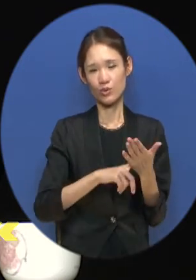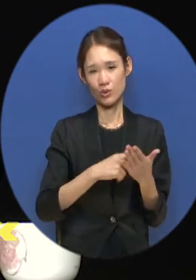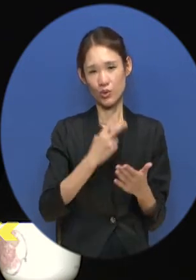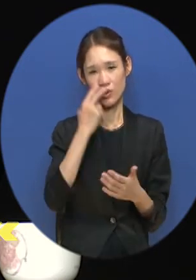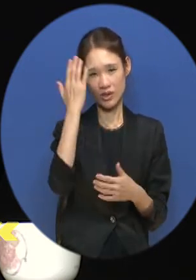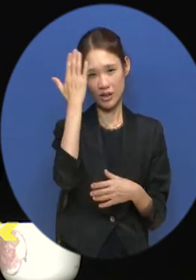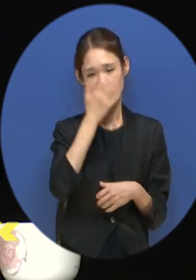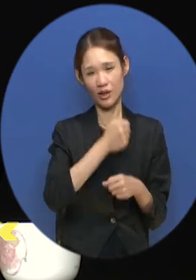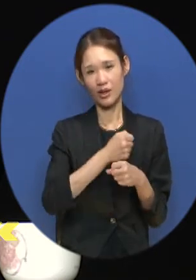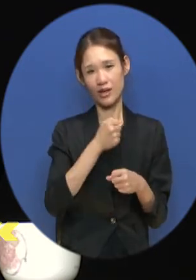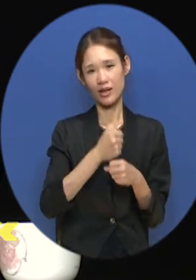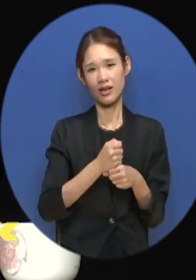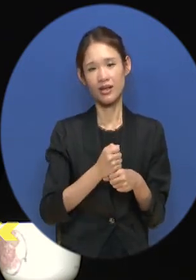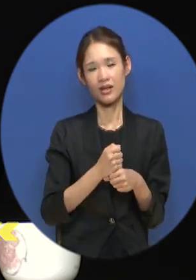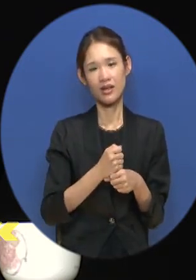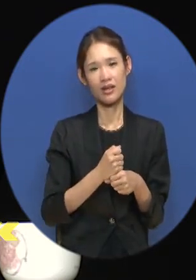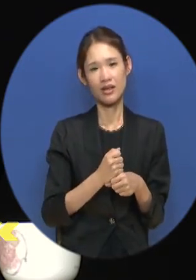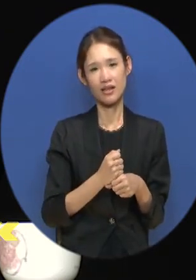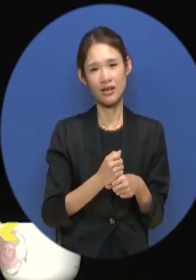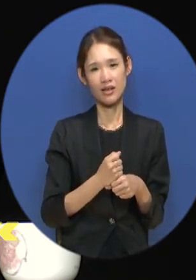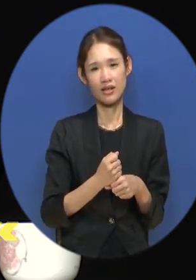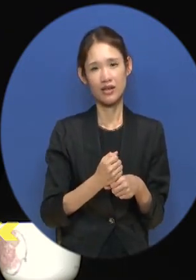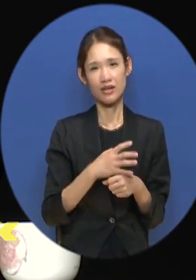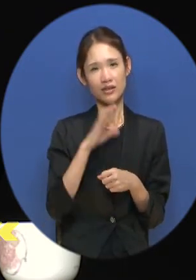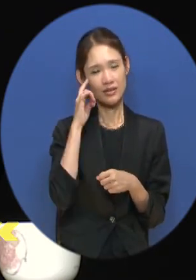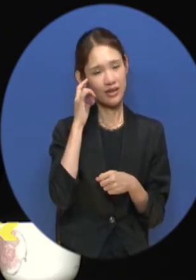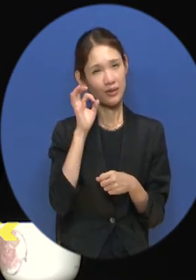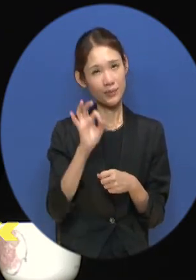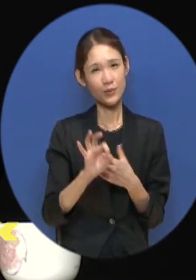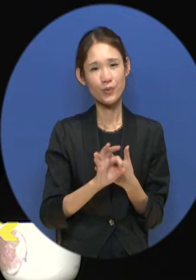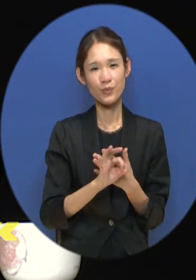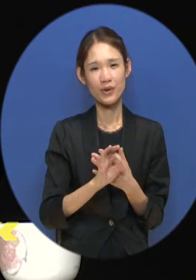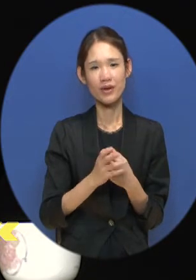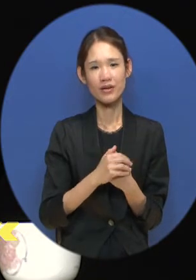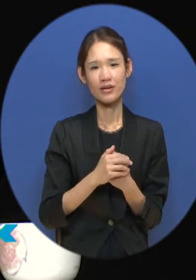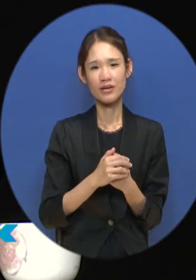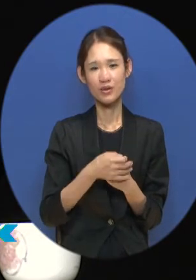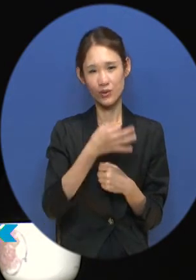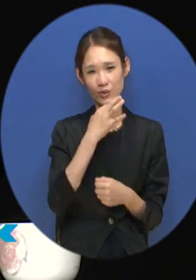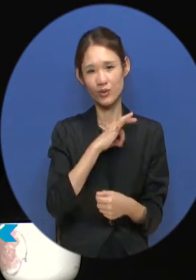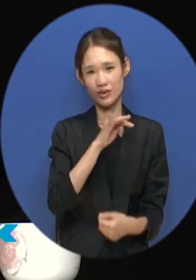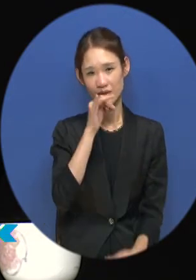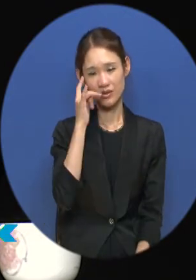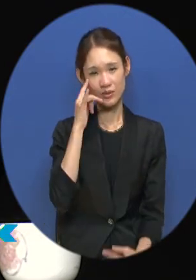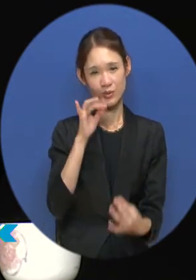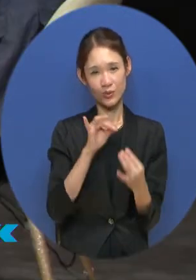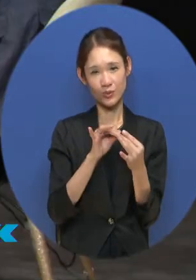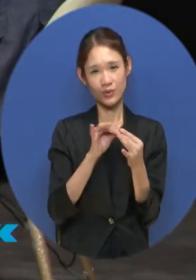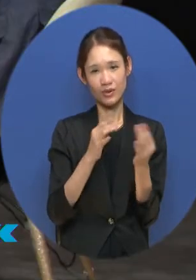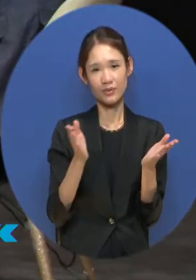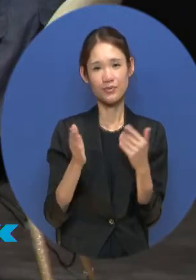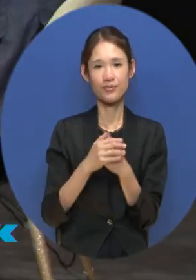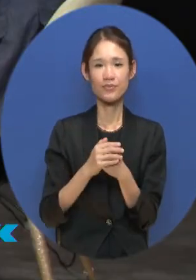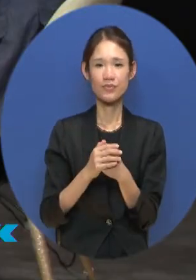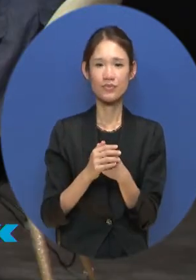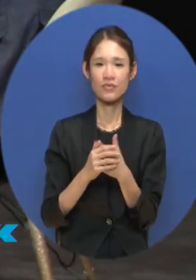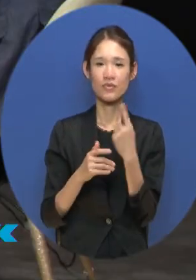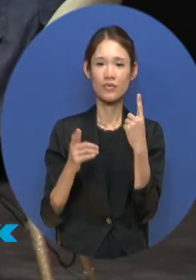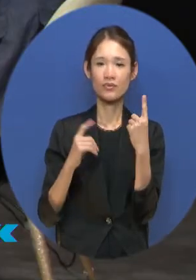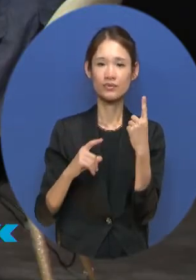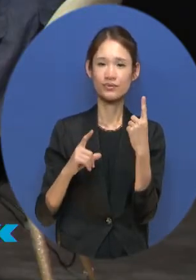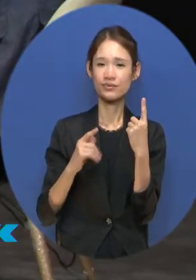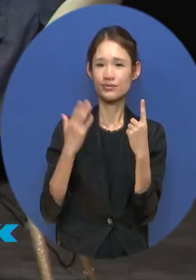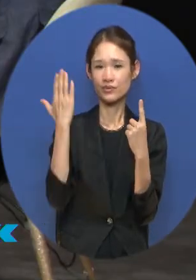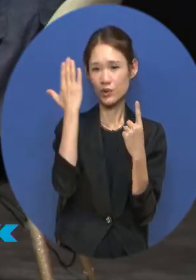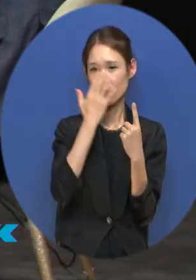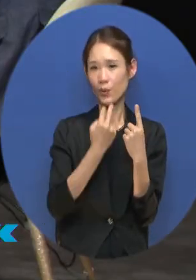우리가 공기를 쾌적하게 하겠다는 데서는 굉장히 거기에 대해서는 저도 굉장히 공감하고요. 그런데 이제